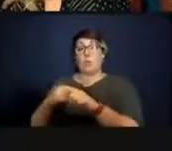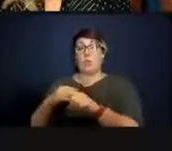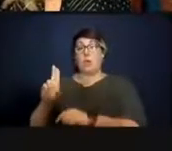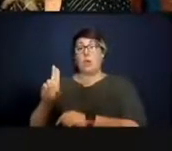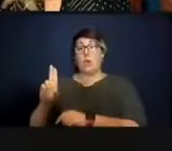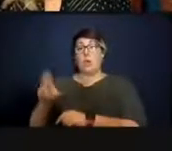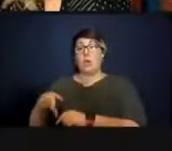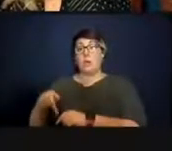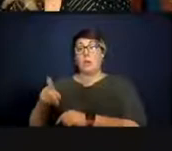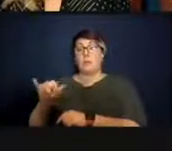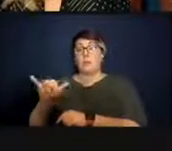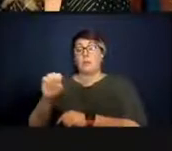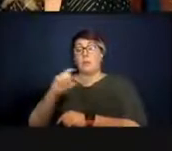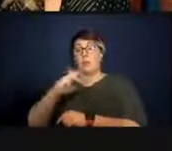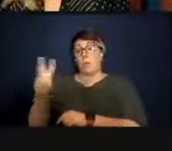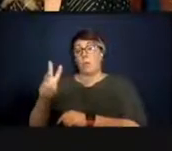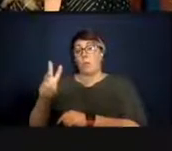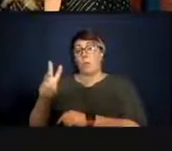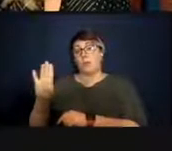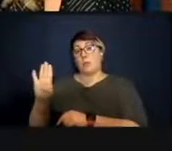mkutano ijayo